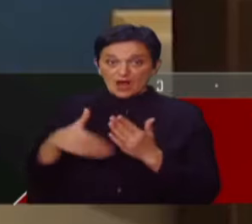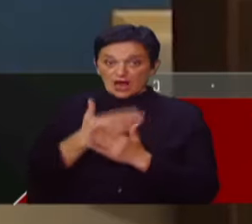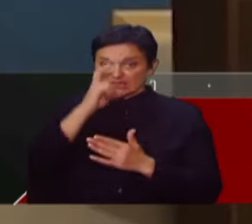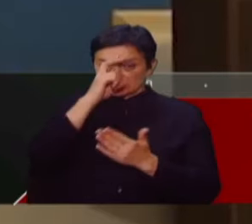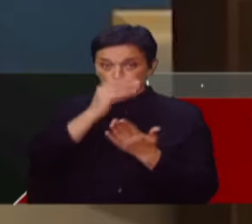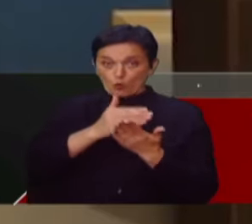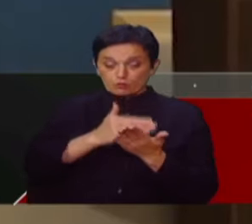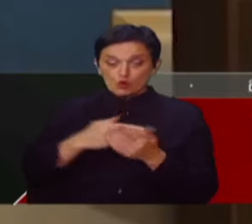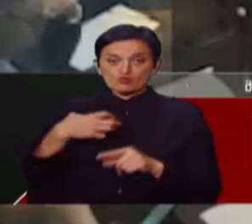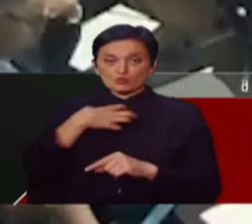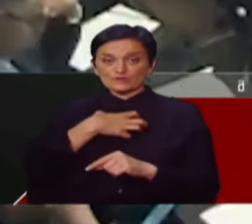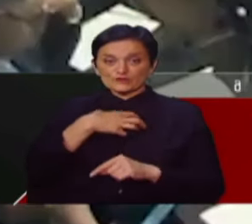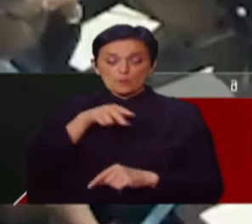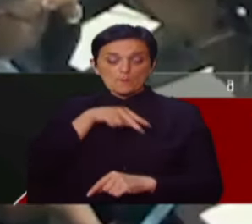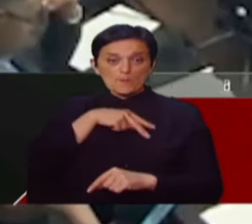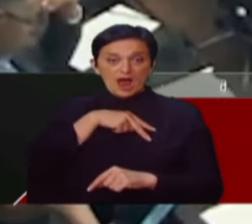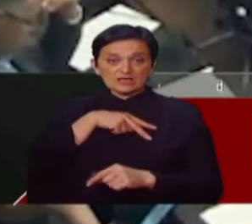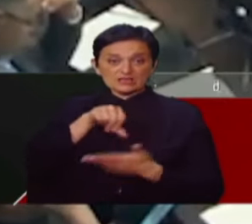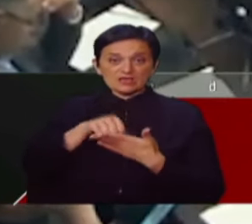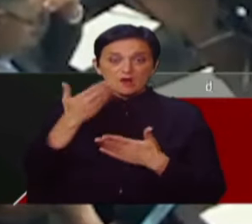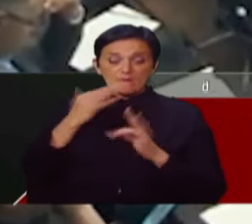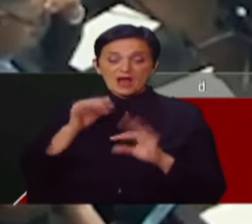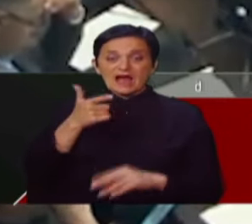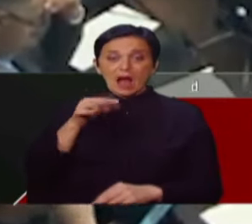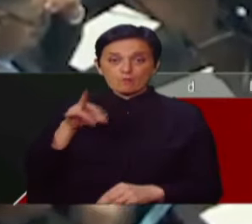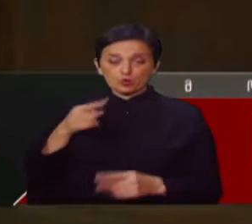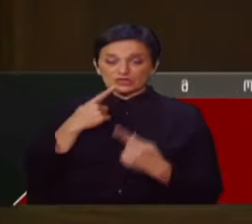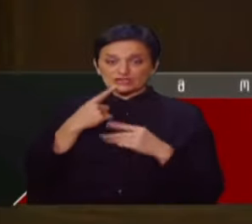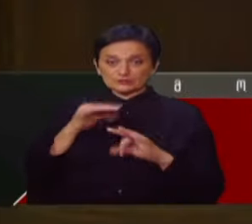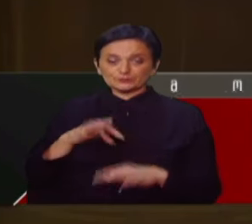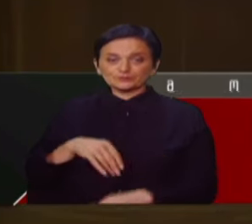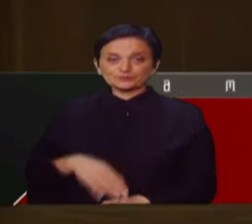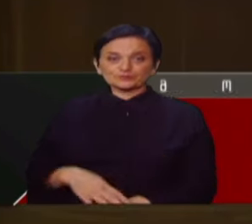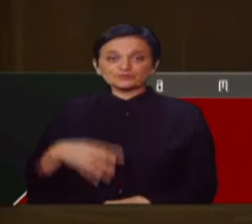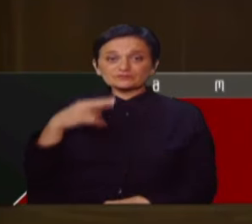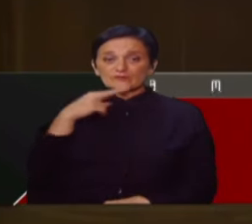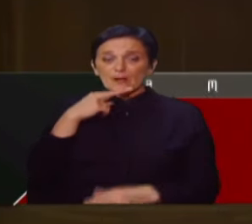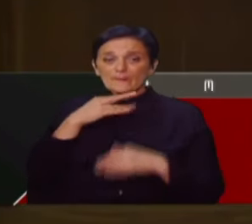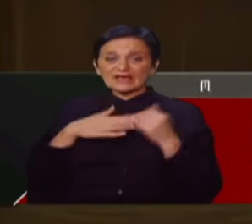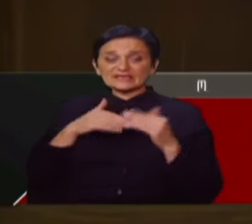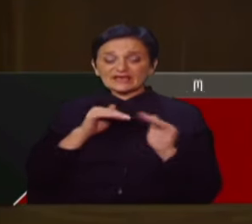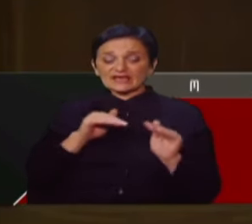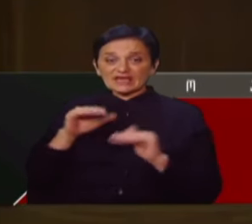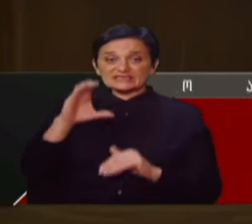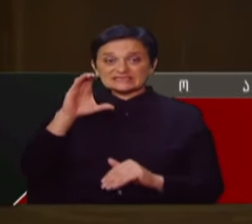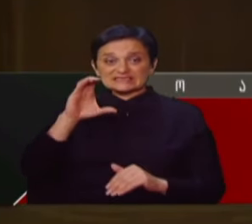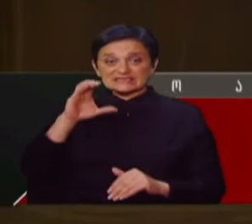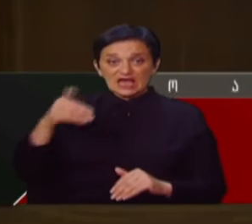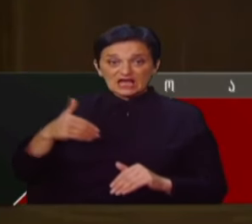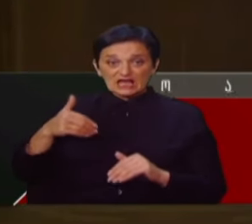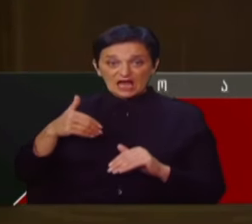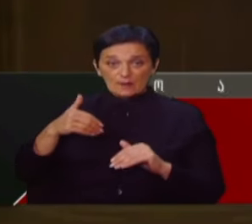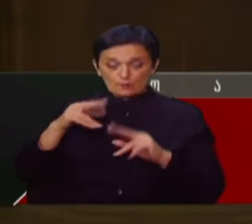სახელმწიფო პროგრამის მნიშვნელობაზე პარლამენტში გამოსვლისას თამარ გაბუნიამაც ისაუბრა. მედიკამენტებზე ხელმისაწვდომობა, როგორც ჰეპატიტის